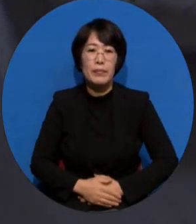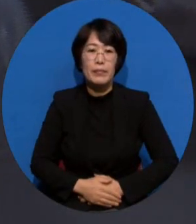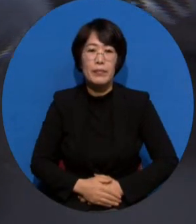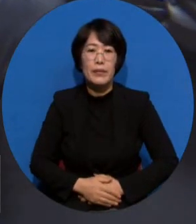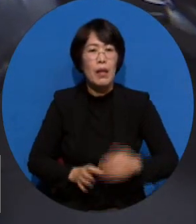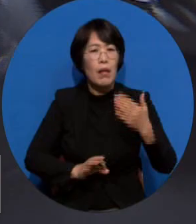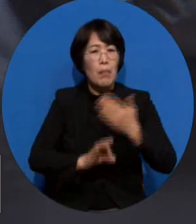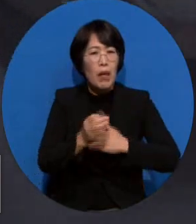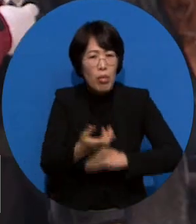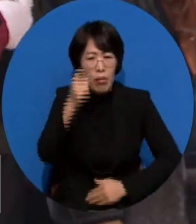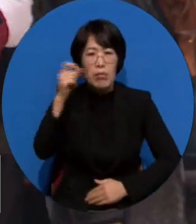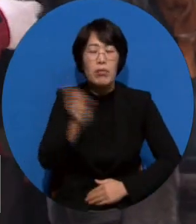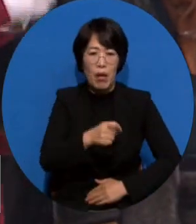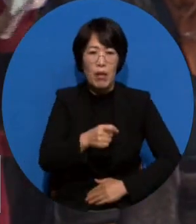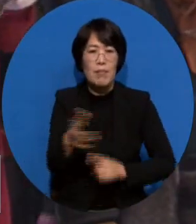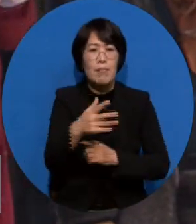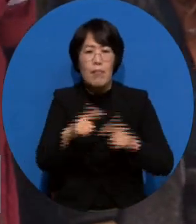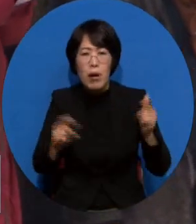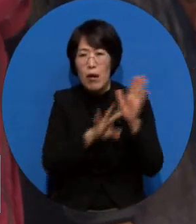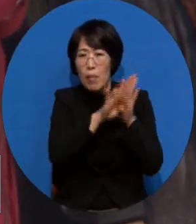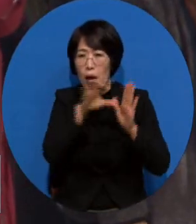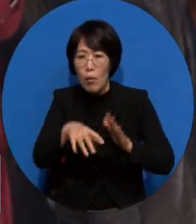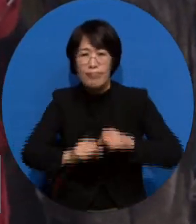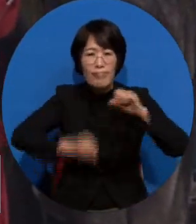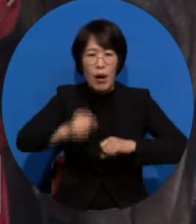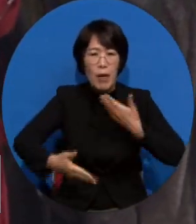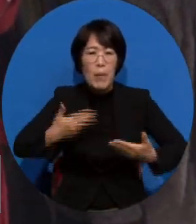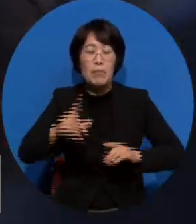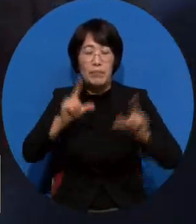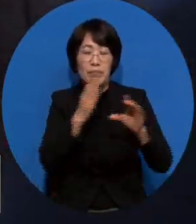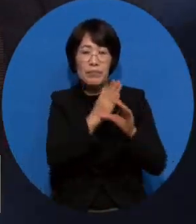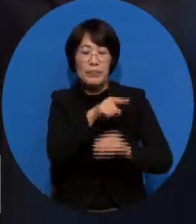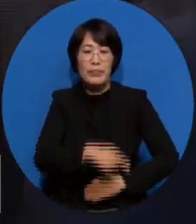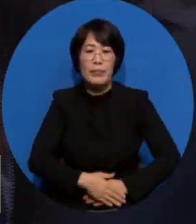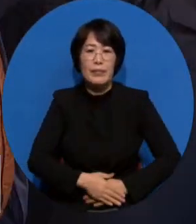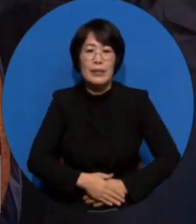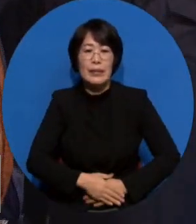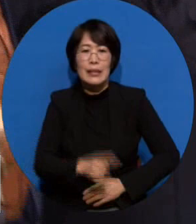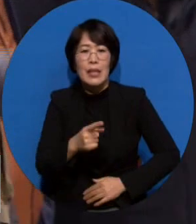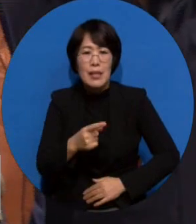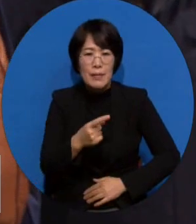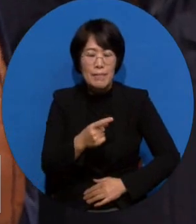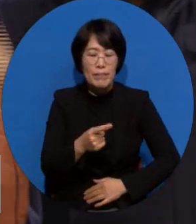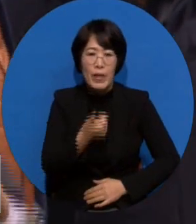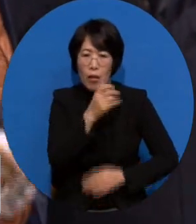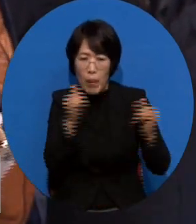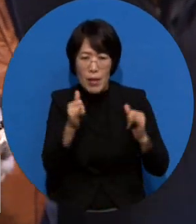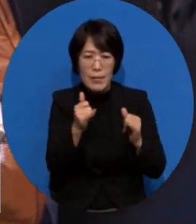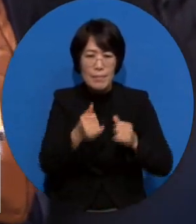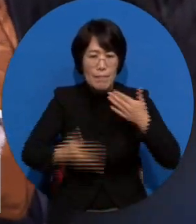해도 뜨지 않은 이른 새벽, 수산물 위판장은 활기가 넘쳐납니다. 중매인들의 꼼꼼한 시선이 바쁘게